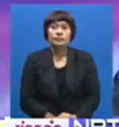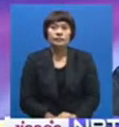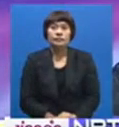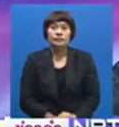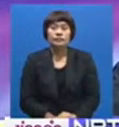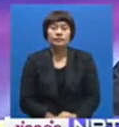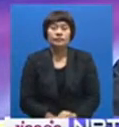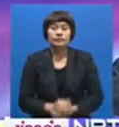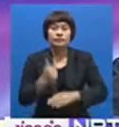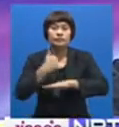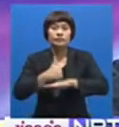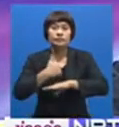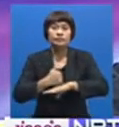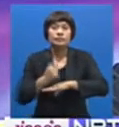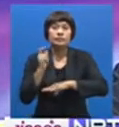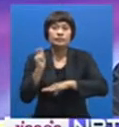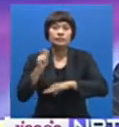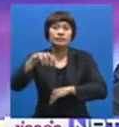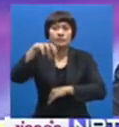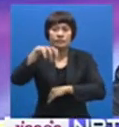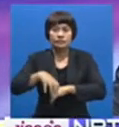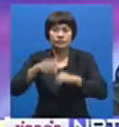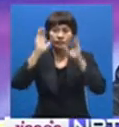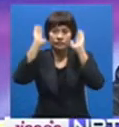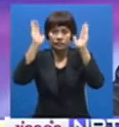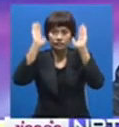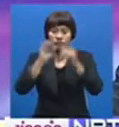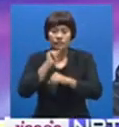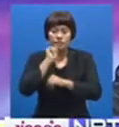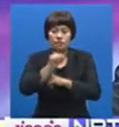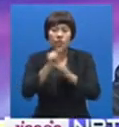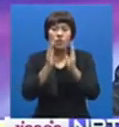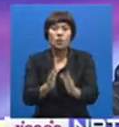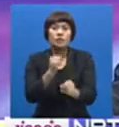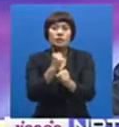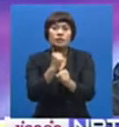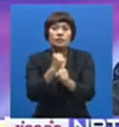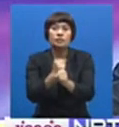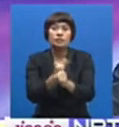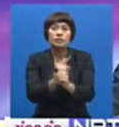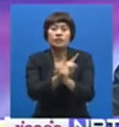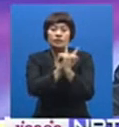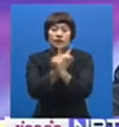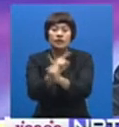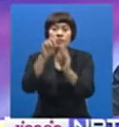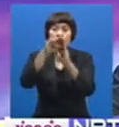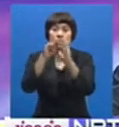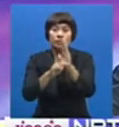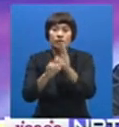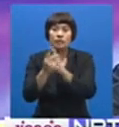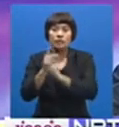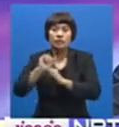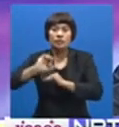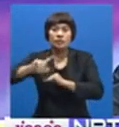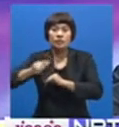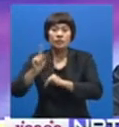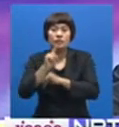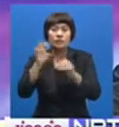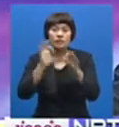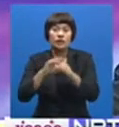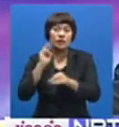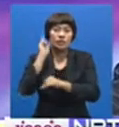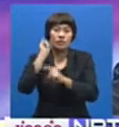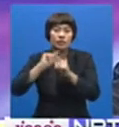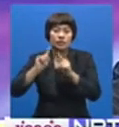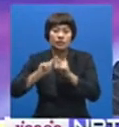มีอธิบดีกรมประชาสัมพันธ์เน้นย้ำบุคลากรให้ปฏิบัติหน้าที่โดยยึดแนวนโยบายคสชในการนำเสนอข้อมูลและข่าวสารที่มี